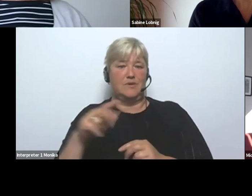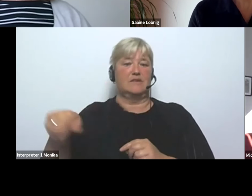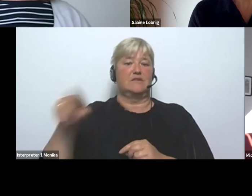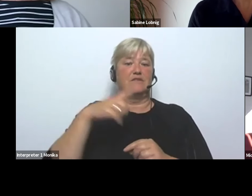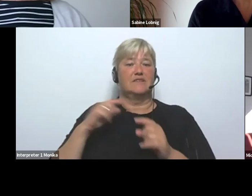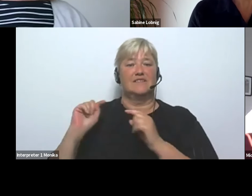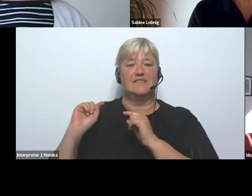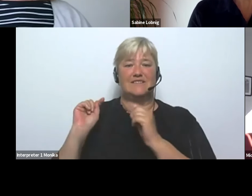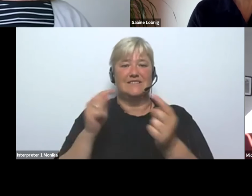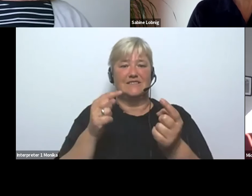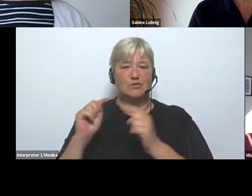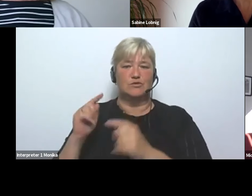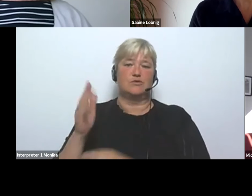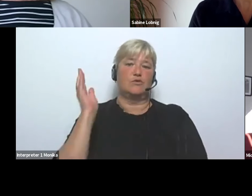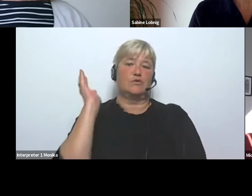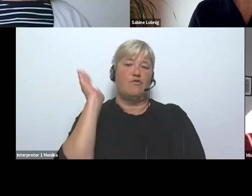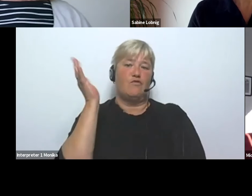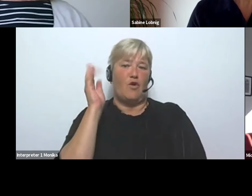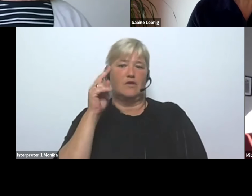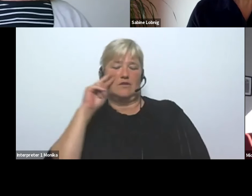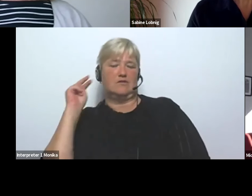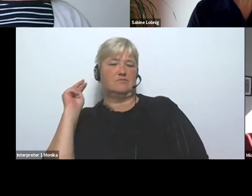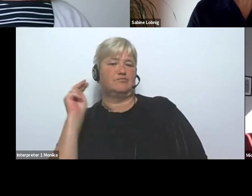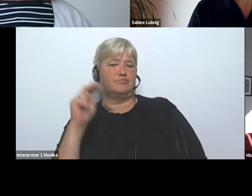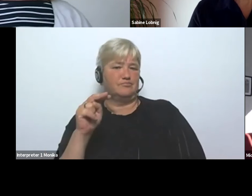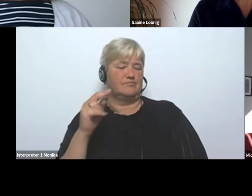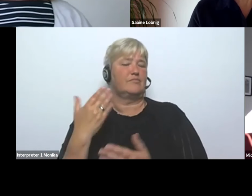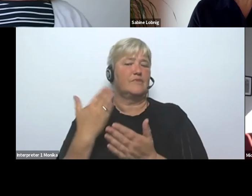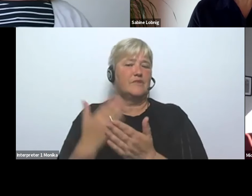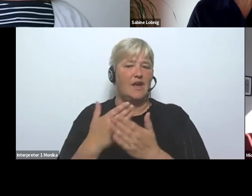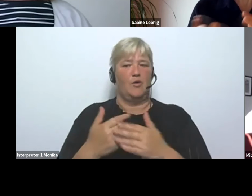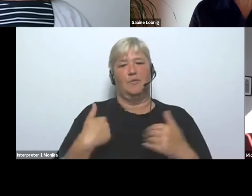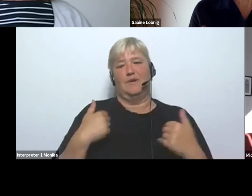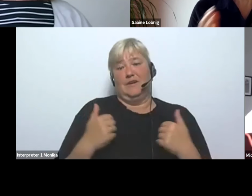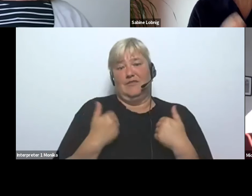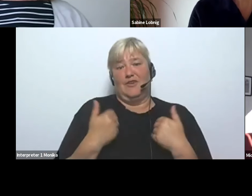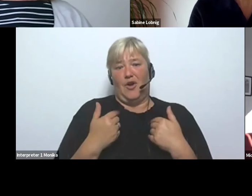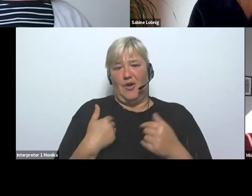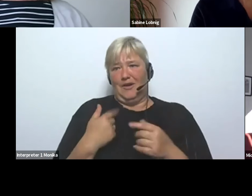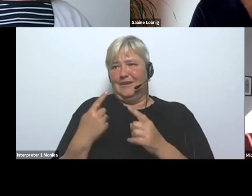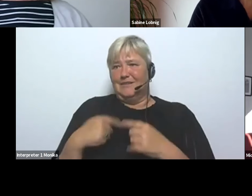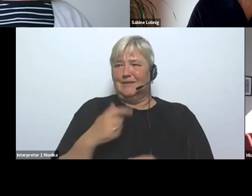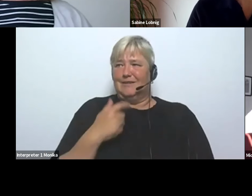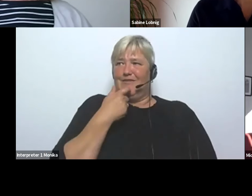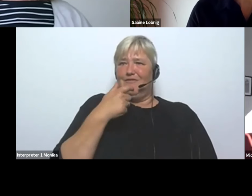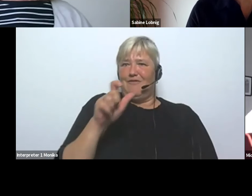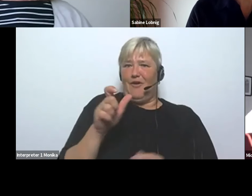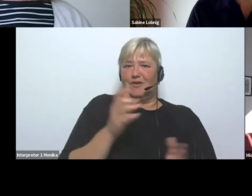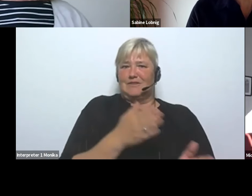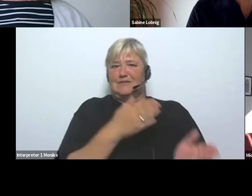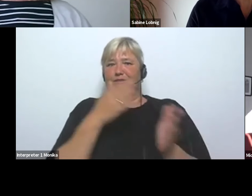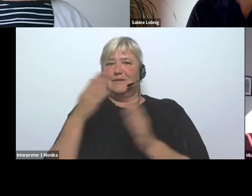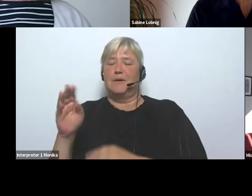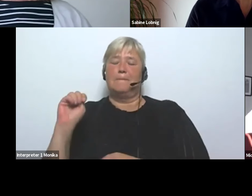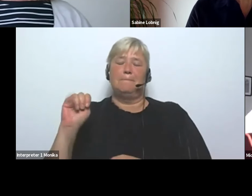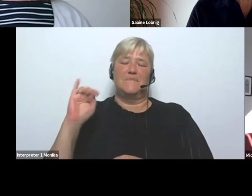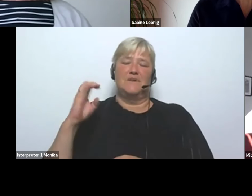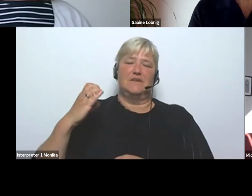Diskussion, in unseren Vorträgen beleuchten. Deshalb freue ich mich dann auch, gleich das Wort an Michael Wahl